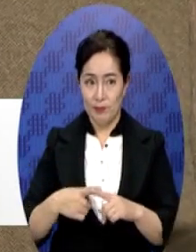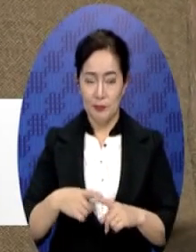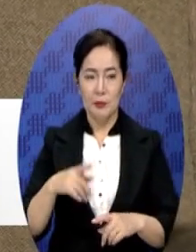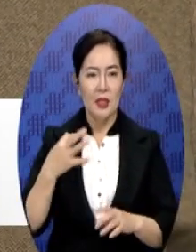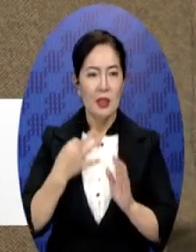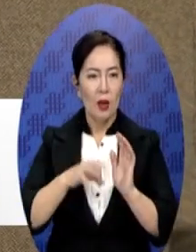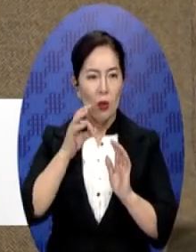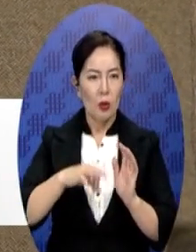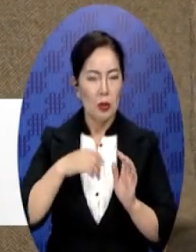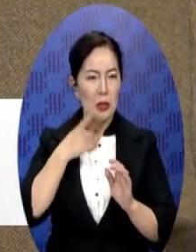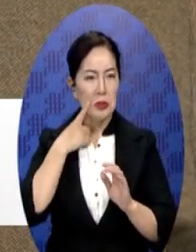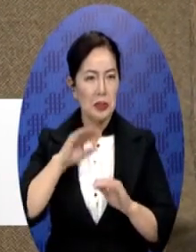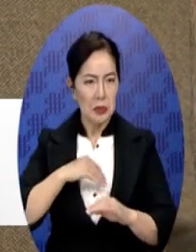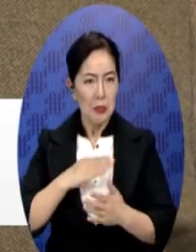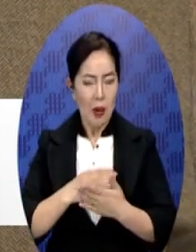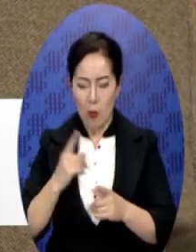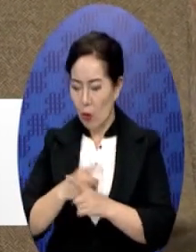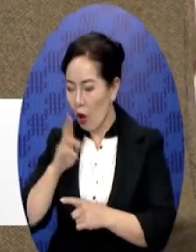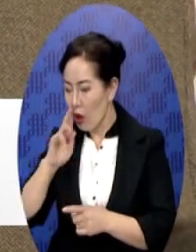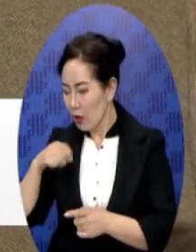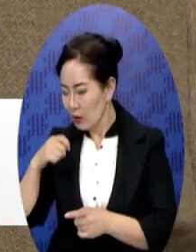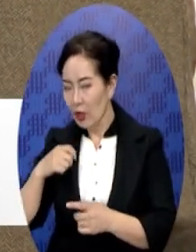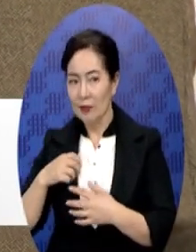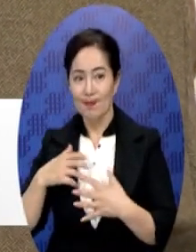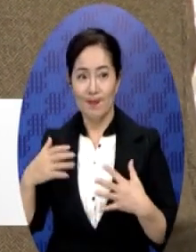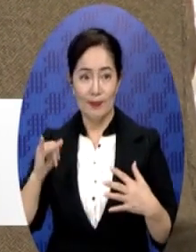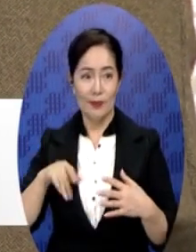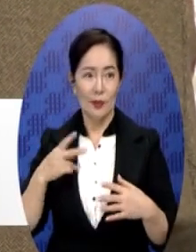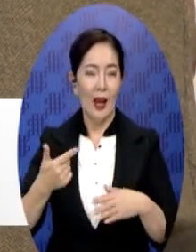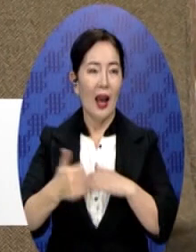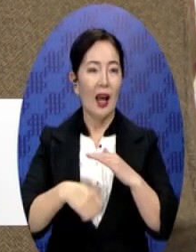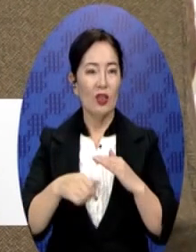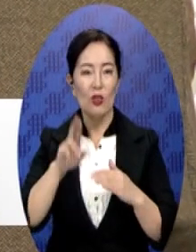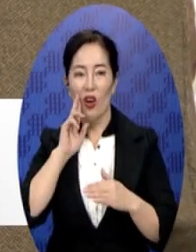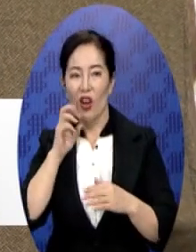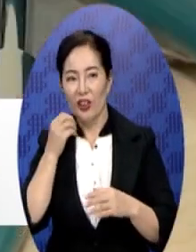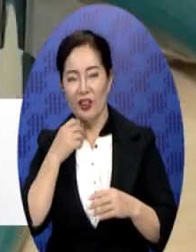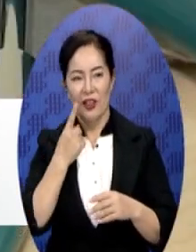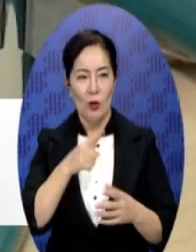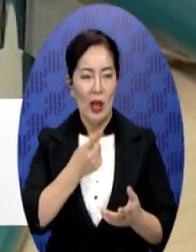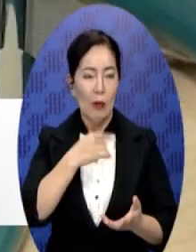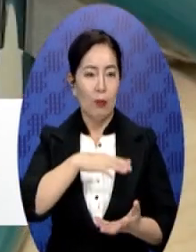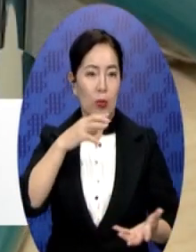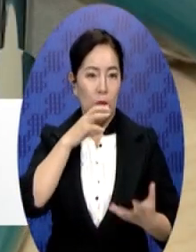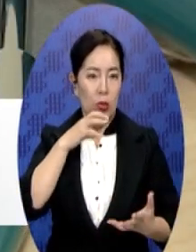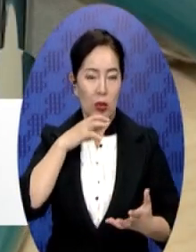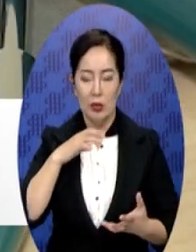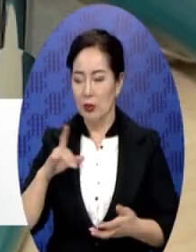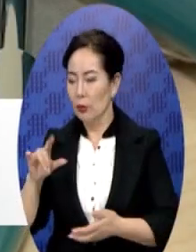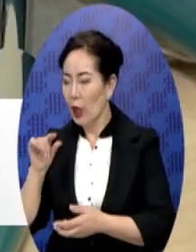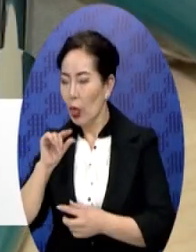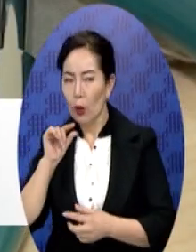80% нь жирэмсэн үедээ буруу хооллолснаас болж тархалсан байдаг. Тухайлбал гадуур хооллох, нэг дор их идэх зэрэг нь хамгийн буруу хэвшил гэдгийг